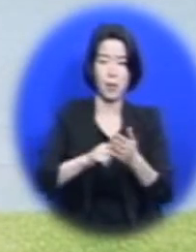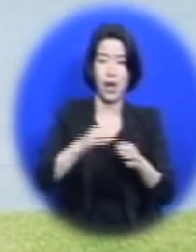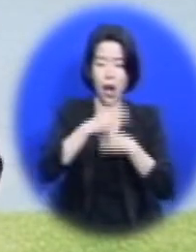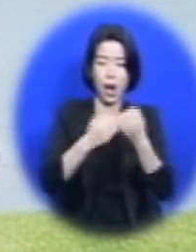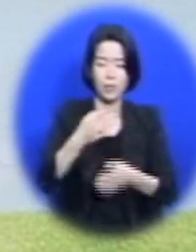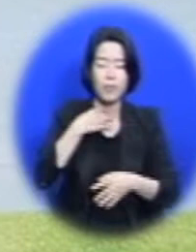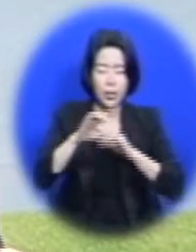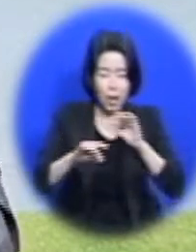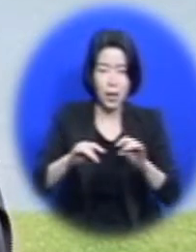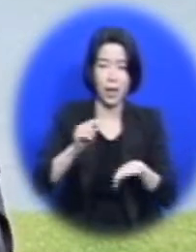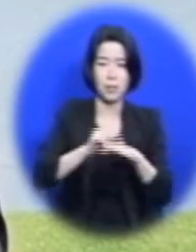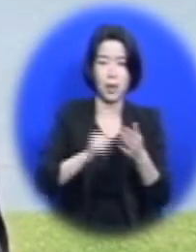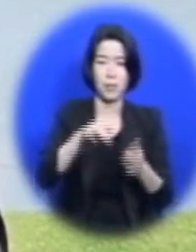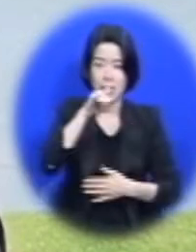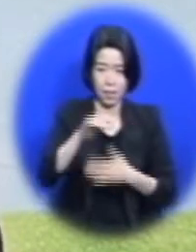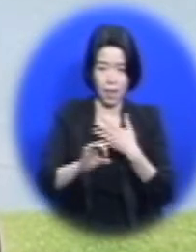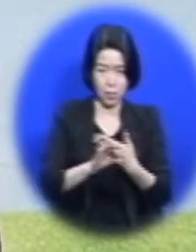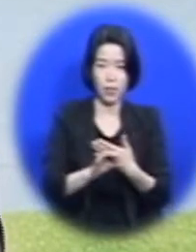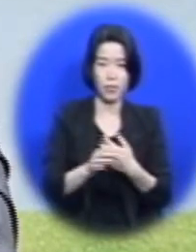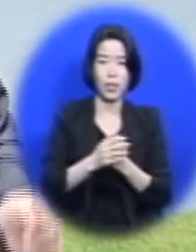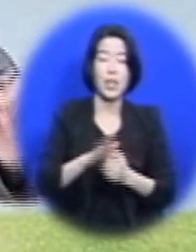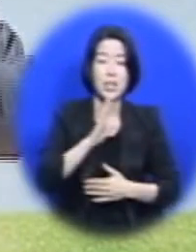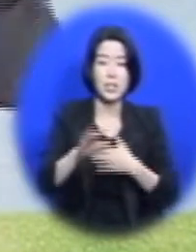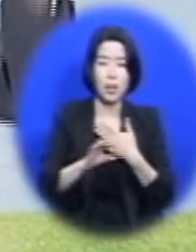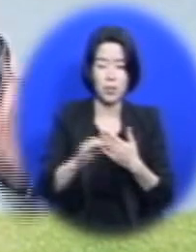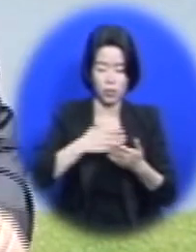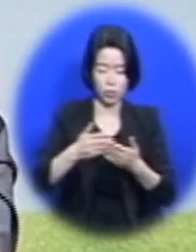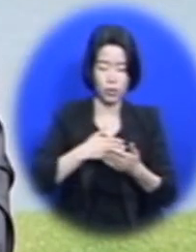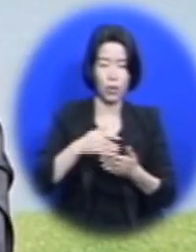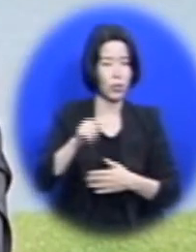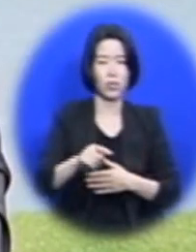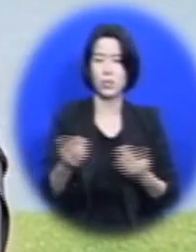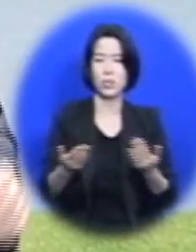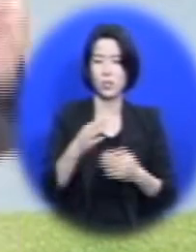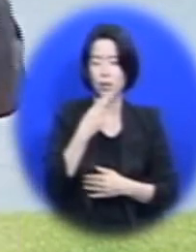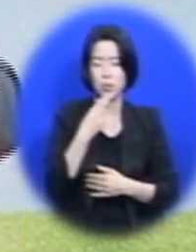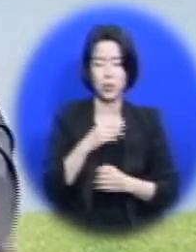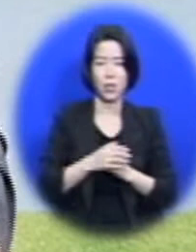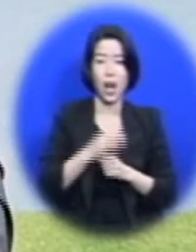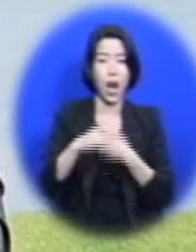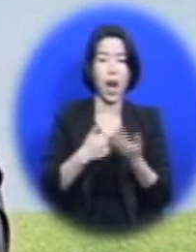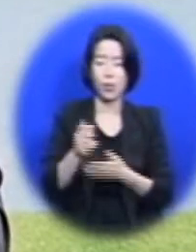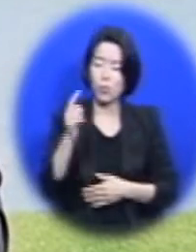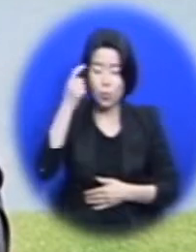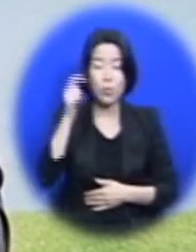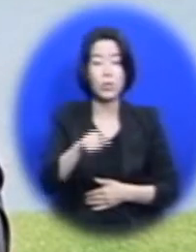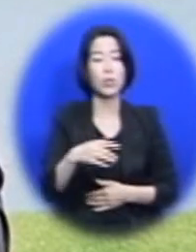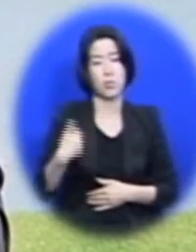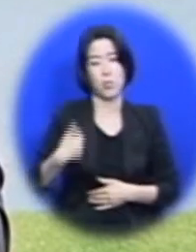갈망하는 마음이 여러분에게 있다면 그러면 두려울 게 없어요. 하나님이 어찌 그걸